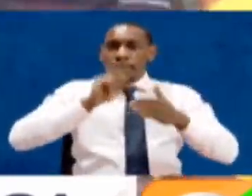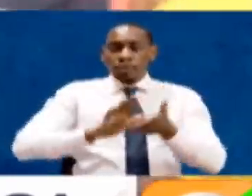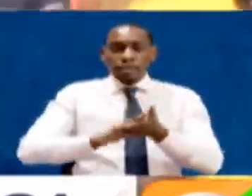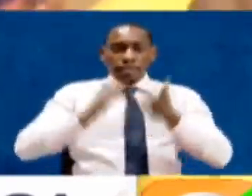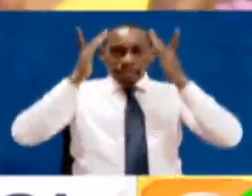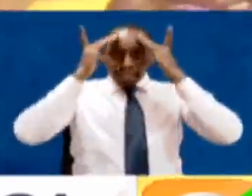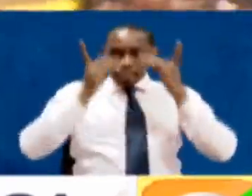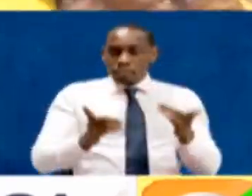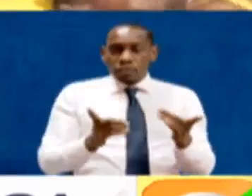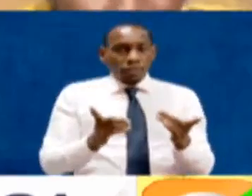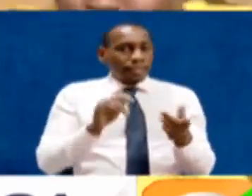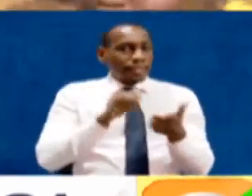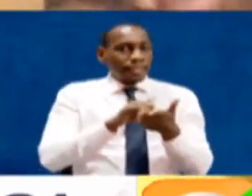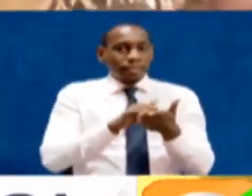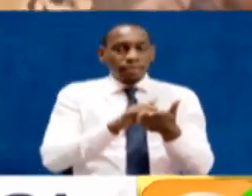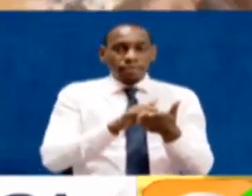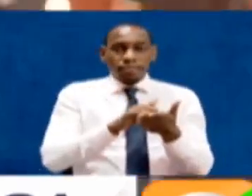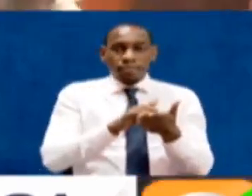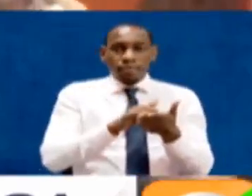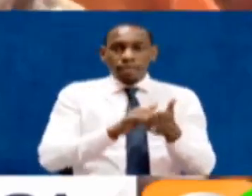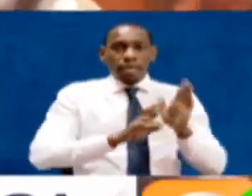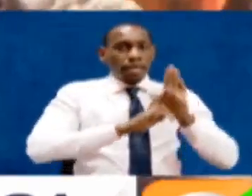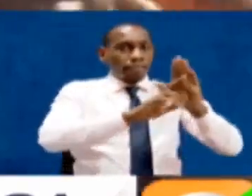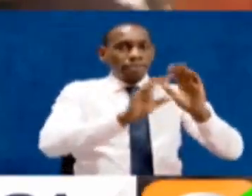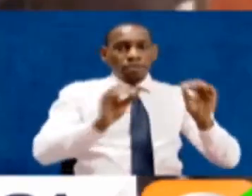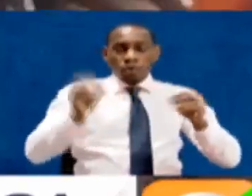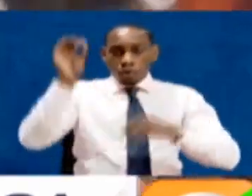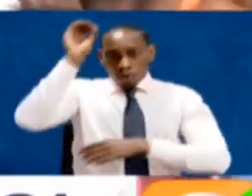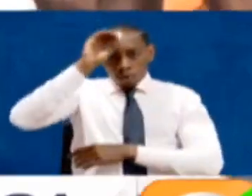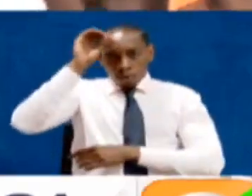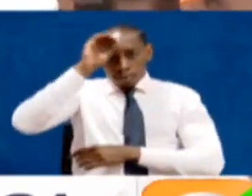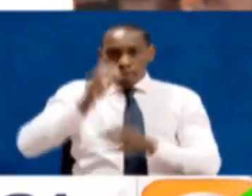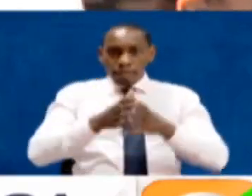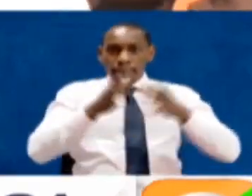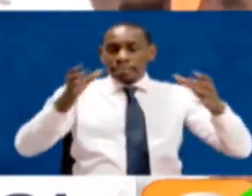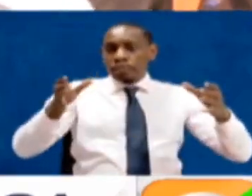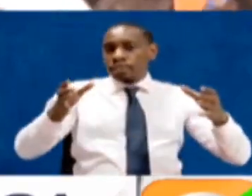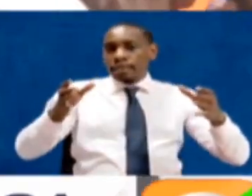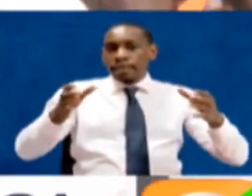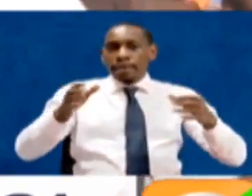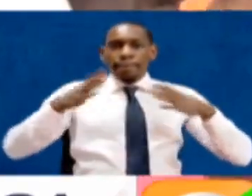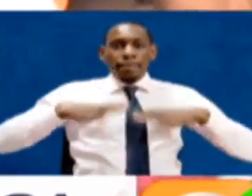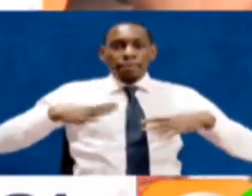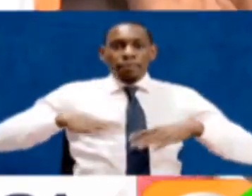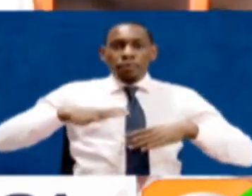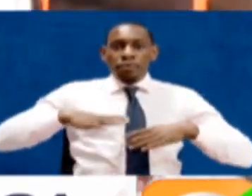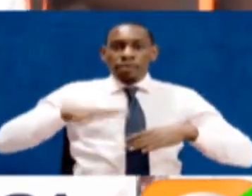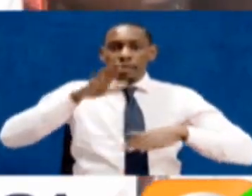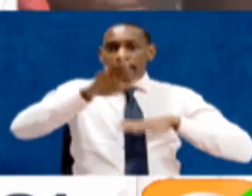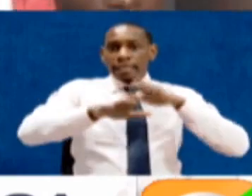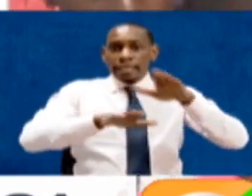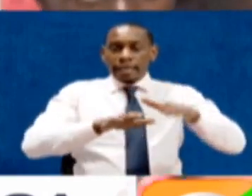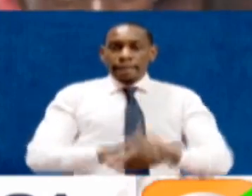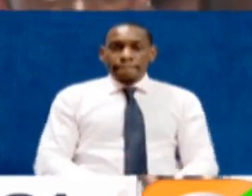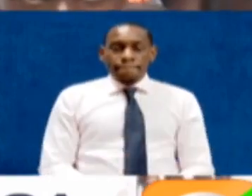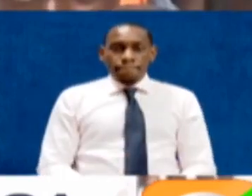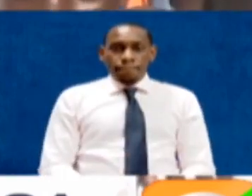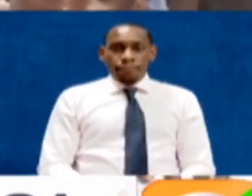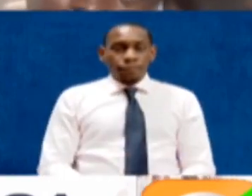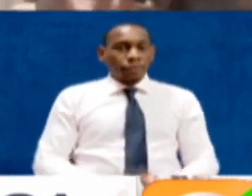decision as one that does not represent the opinion of the majority of residents in Kirinyaga.